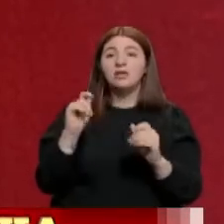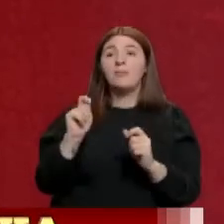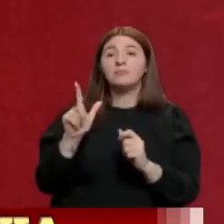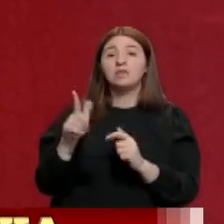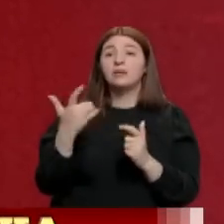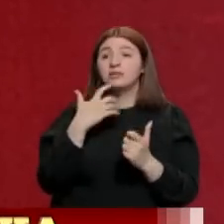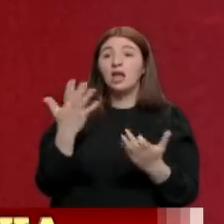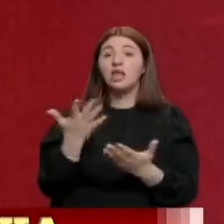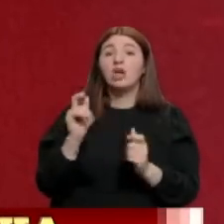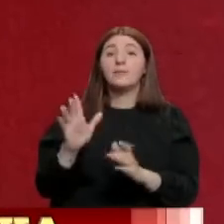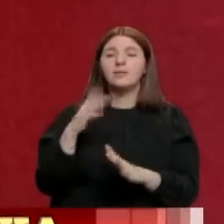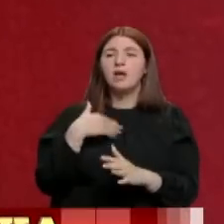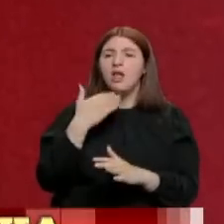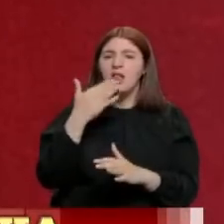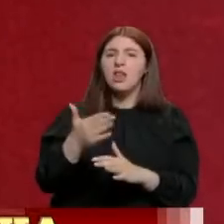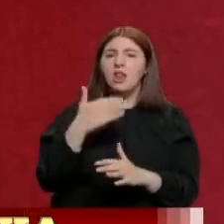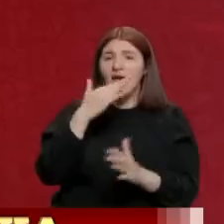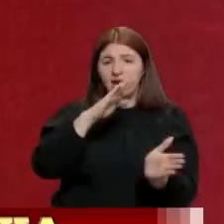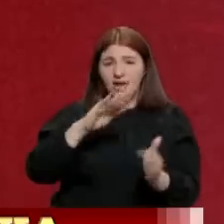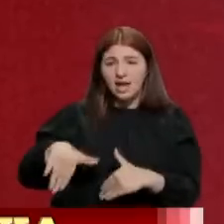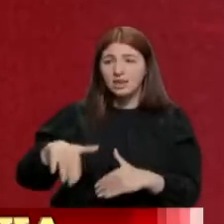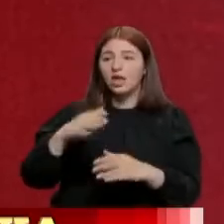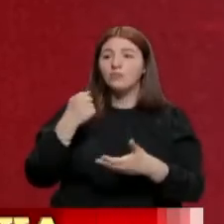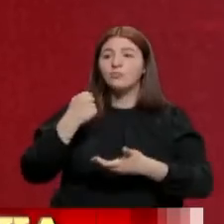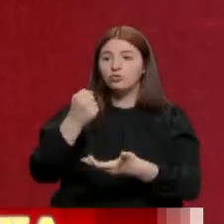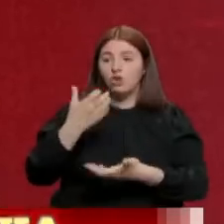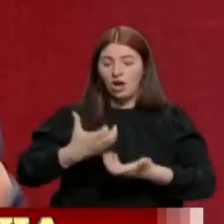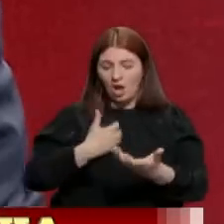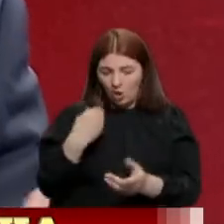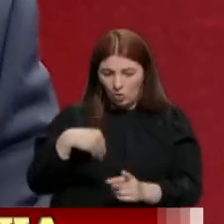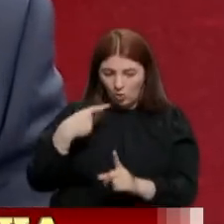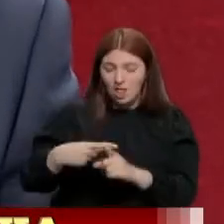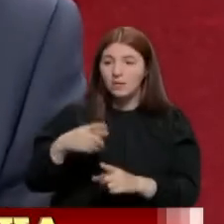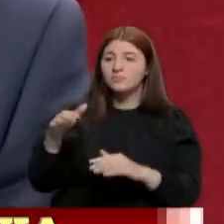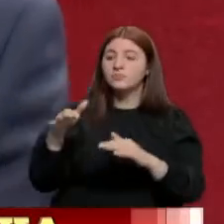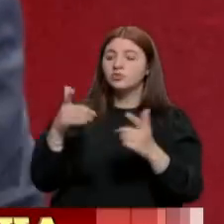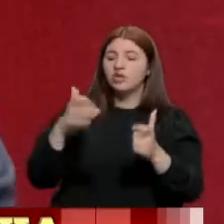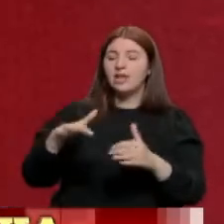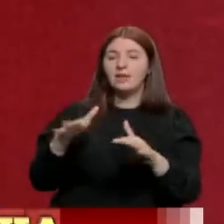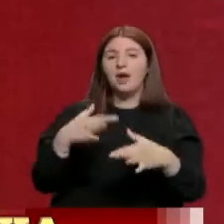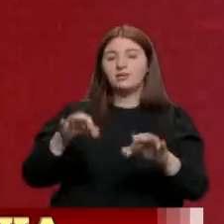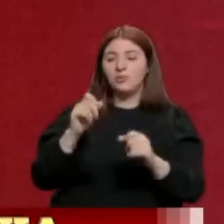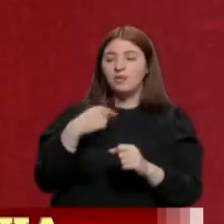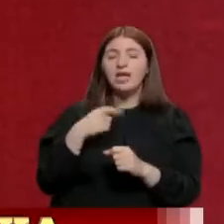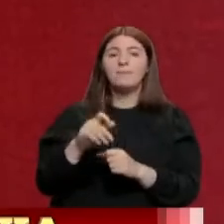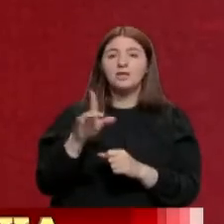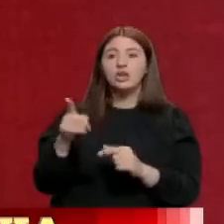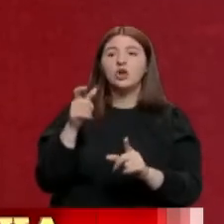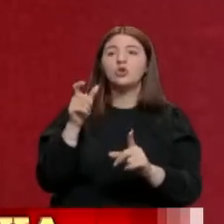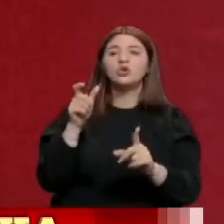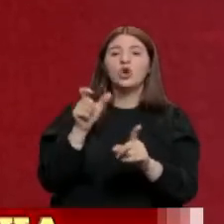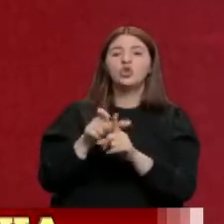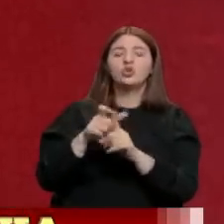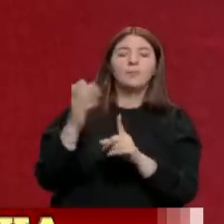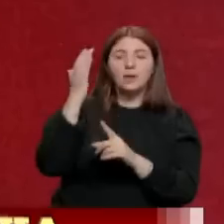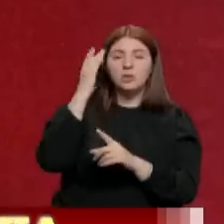yapmadık. Yıllardır dilimizde tüy bitti. Gelin bütçeye kaynak koyalım, şehirlerimizi depreme hazırlayalım dedik, bunu yapmadık. Yani koruyucu hekimlik esastır.